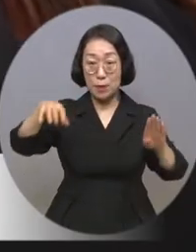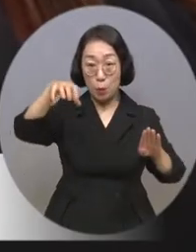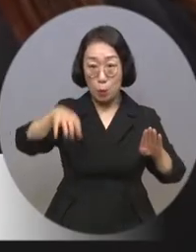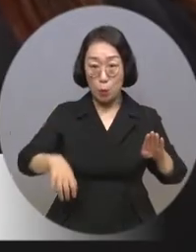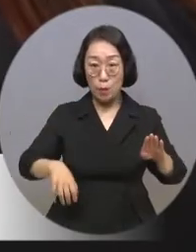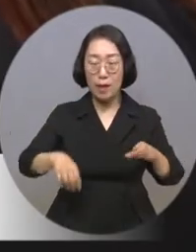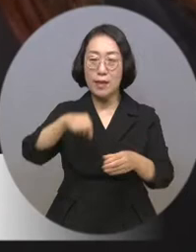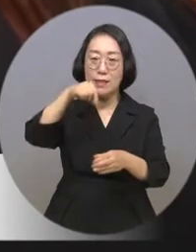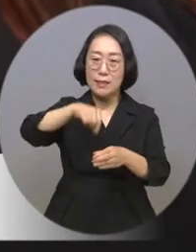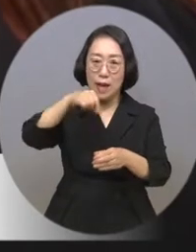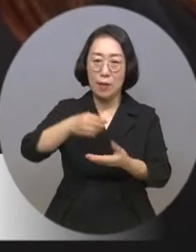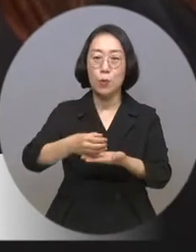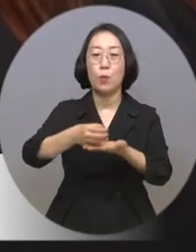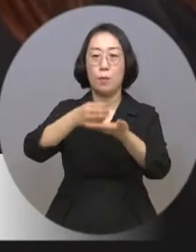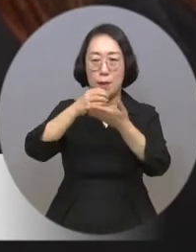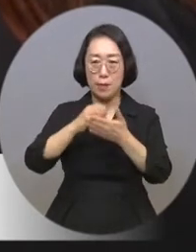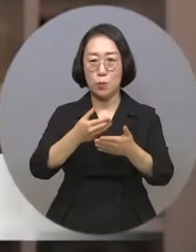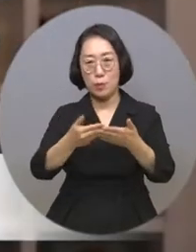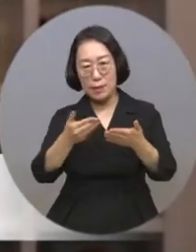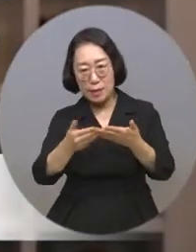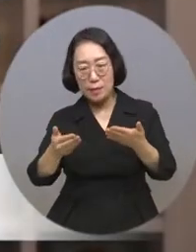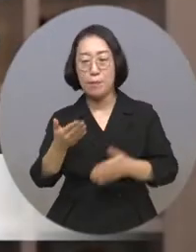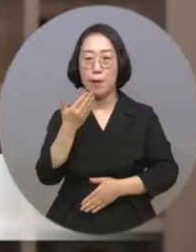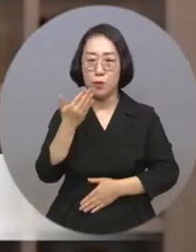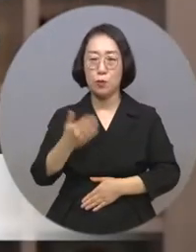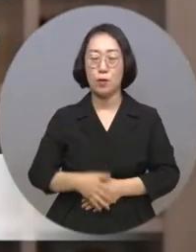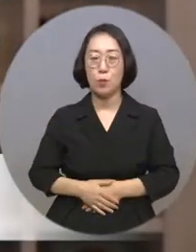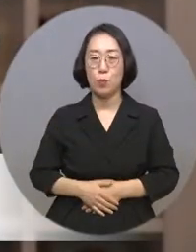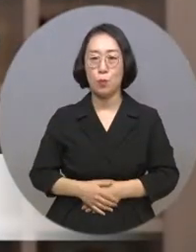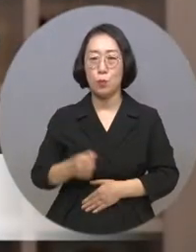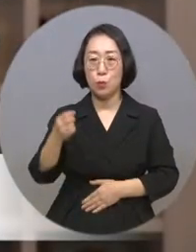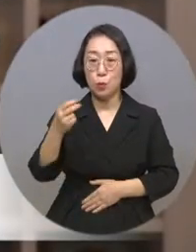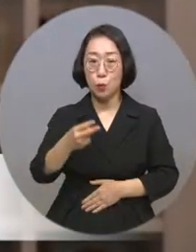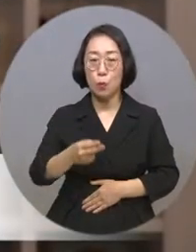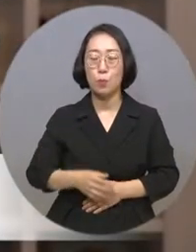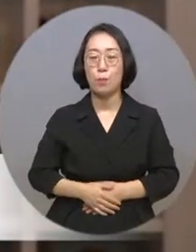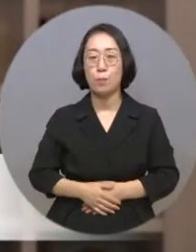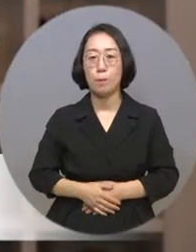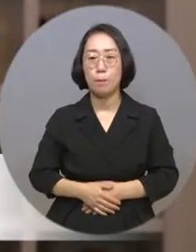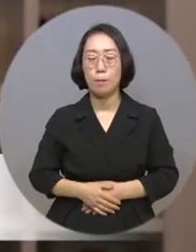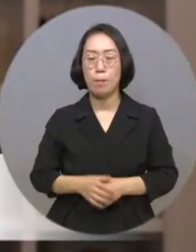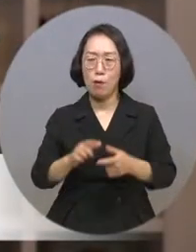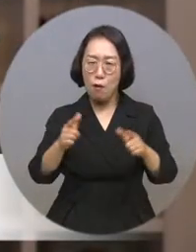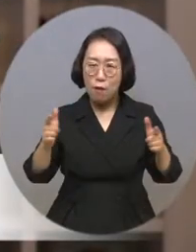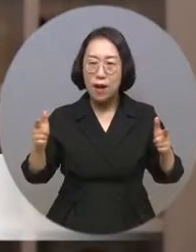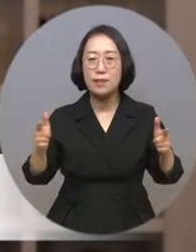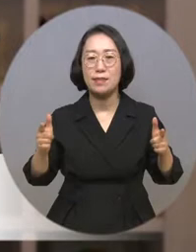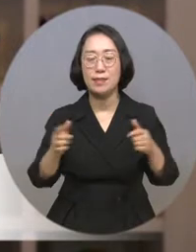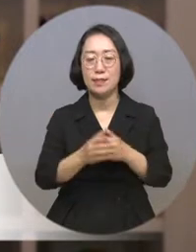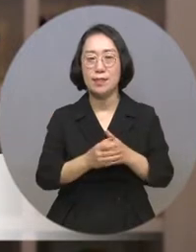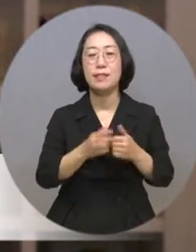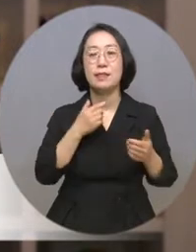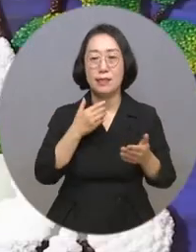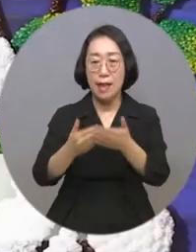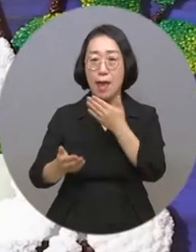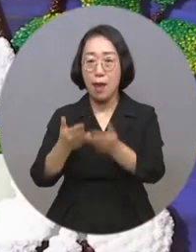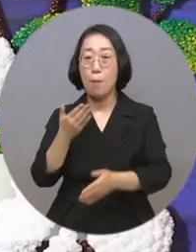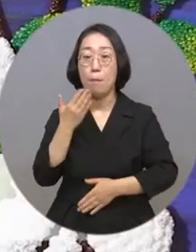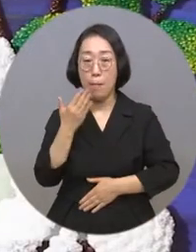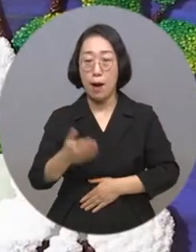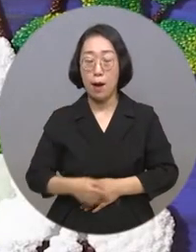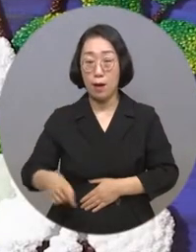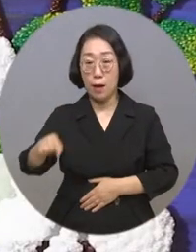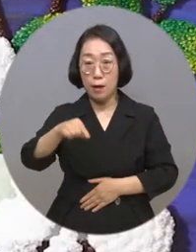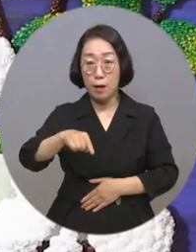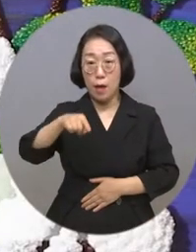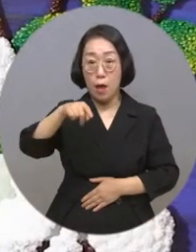마시고 그다음에 그림도 그리고 또 이렇게 여러 가지 체험을 하고 있어요. 그중에